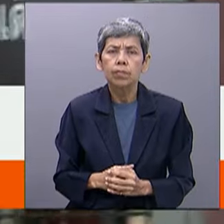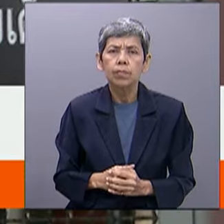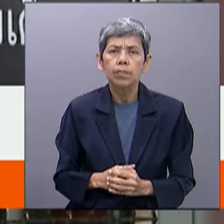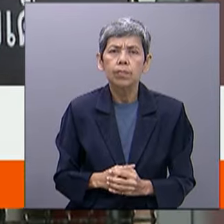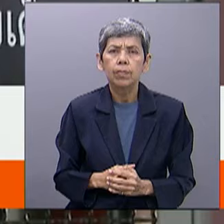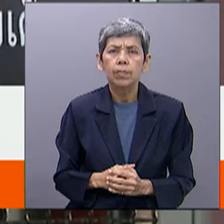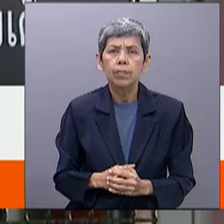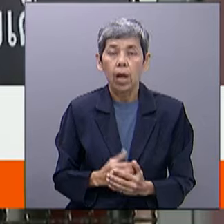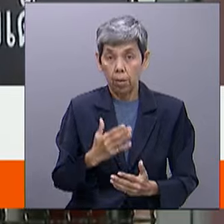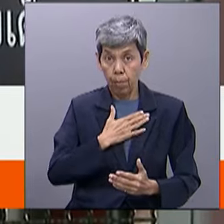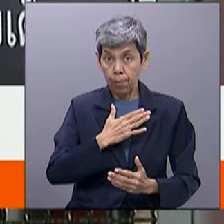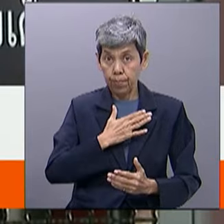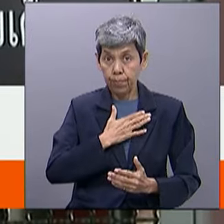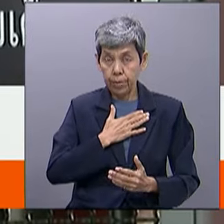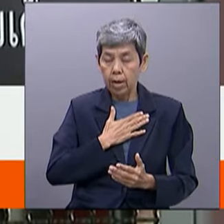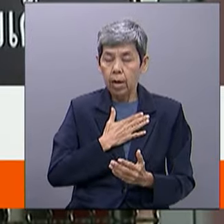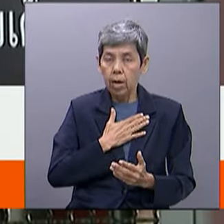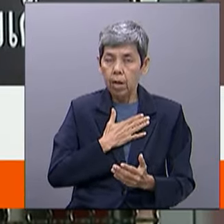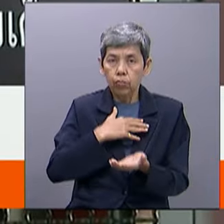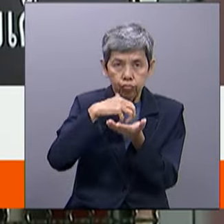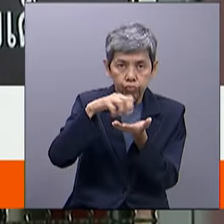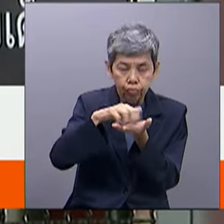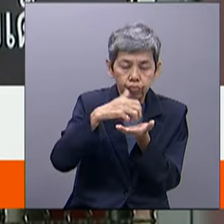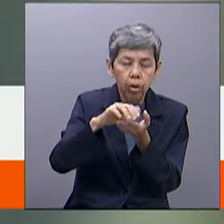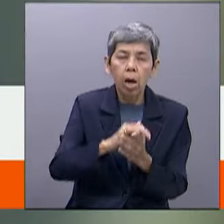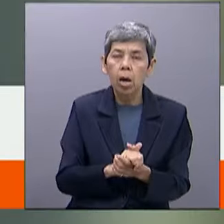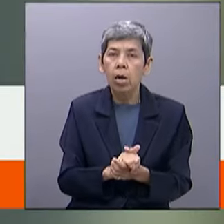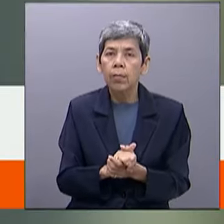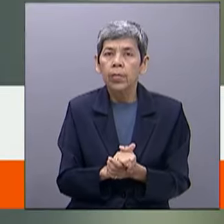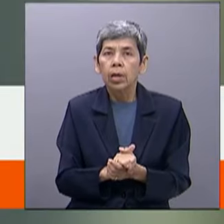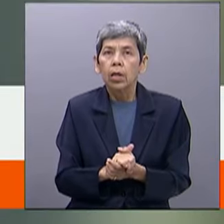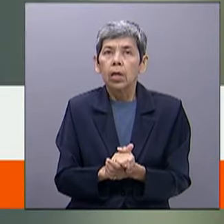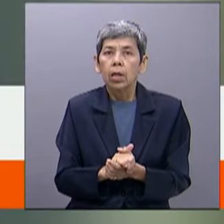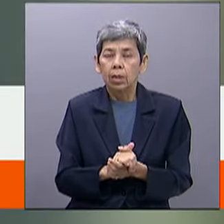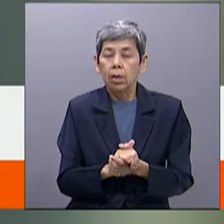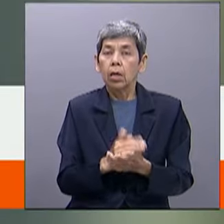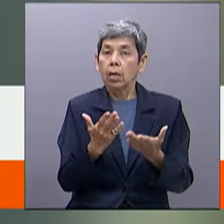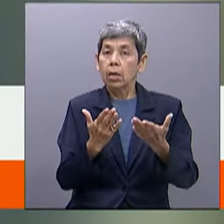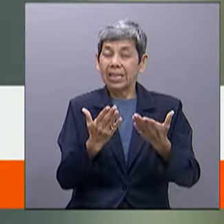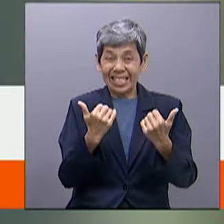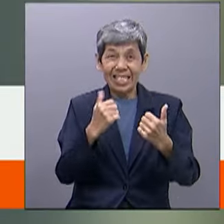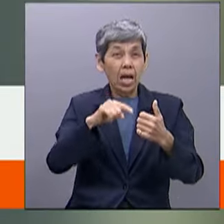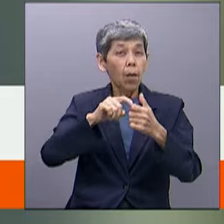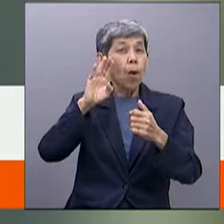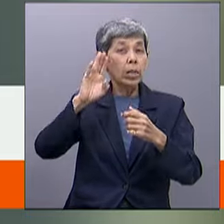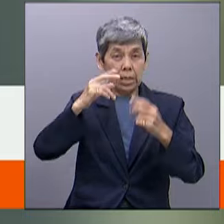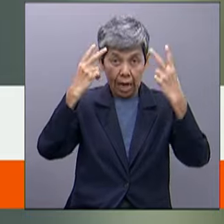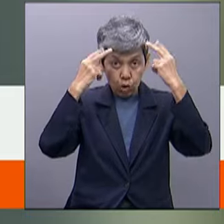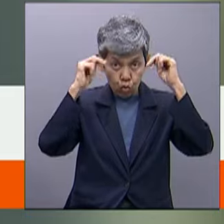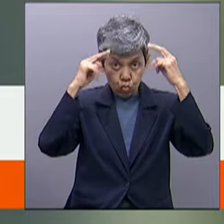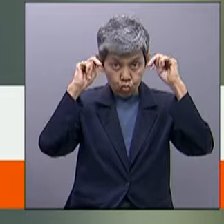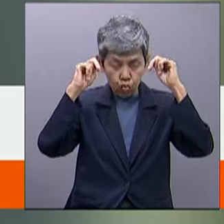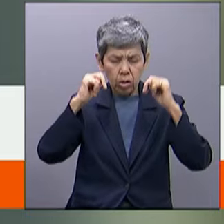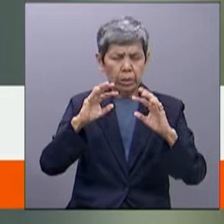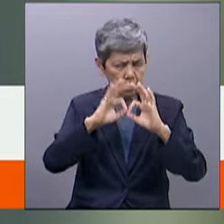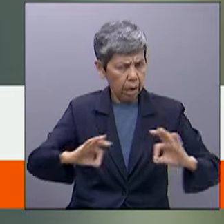ครับผมขออนุญาตเรียนให้ทราบถึงที่มาอย่างนี้นะครับ ค่ะ ซึ่งท่านเนื่องจากว่าท่านนายกรัฐมนตรีเนี่ยท่านได้ให้ความส